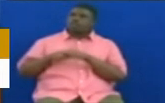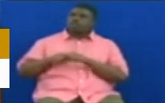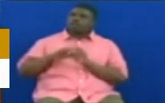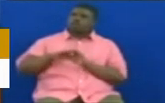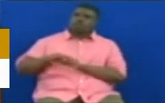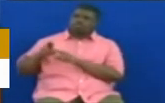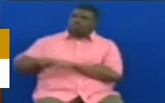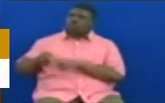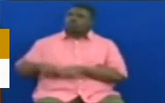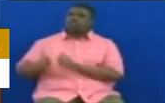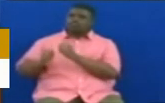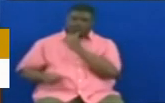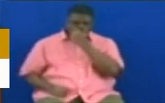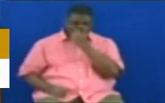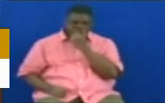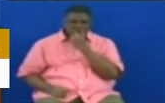mkae nayo wenyewe.